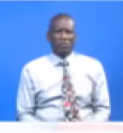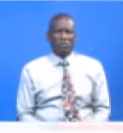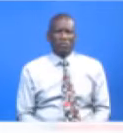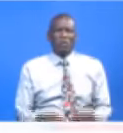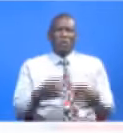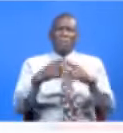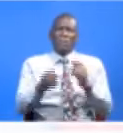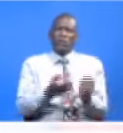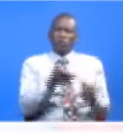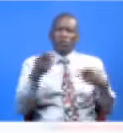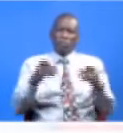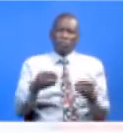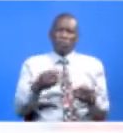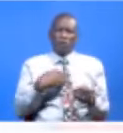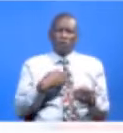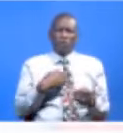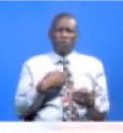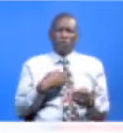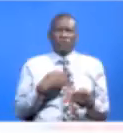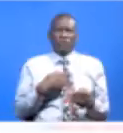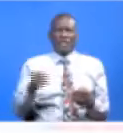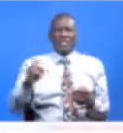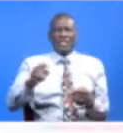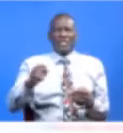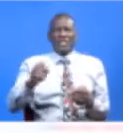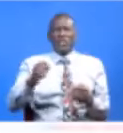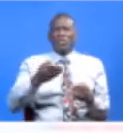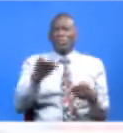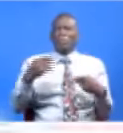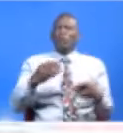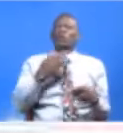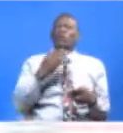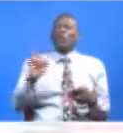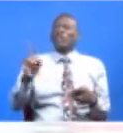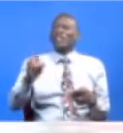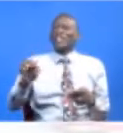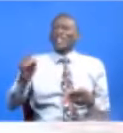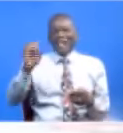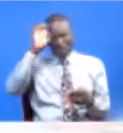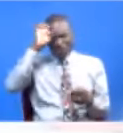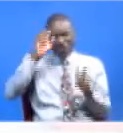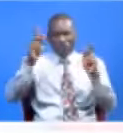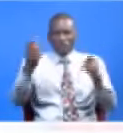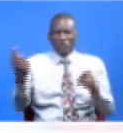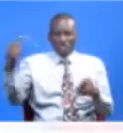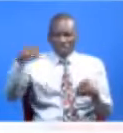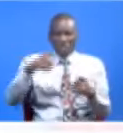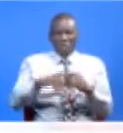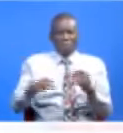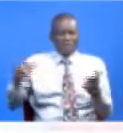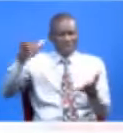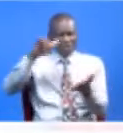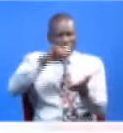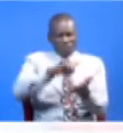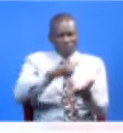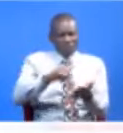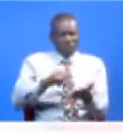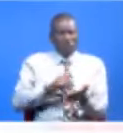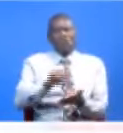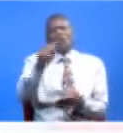Lakini wale mko na date kule Eldoret ama kule Kisumu mnaweza kuja. Lakini ndege mtapata hapa.